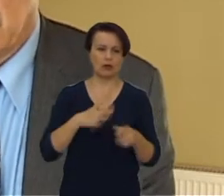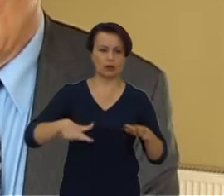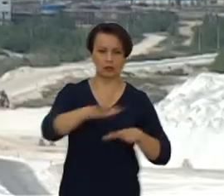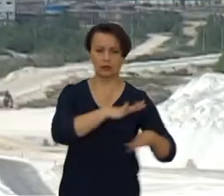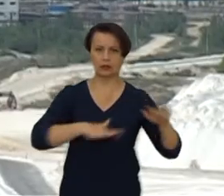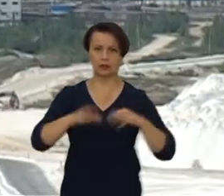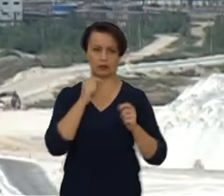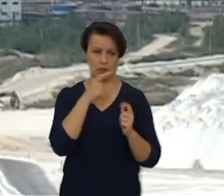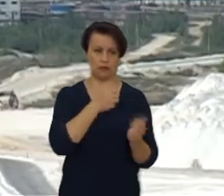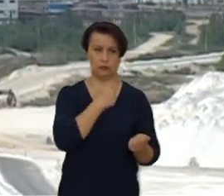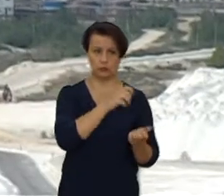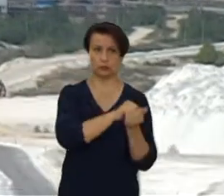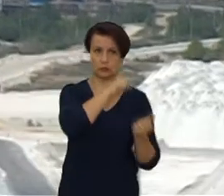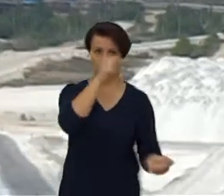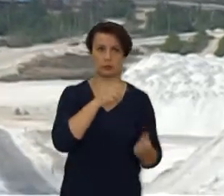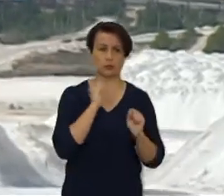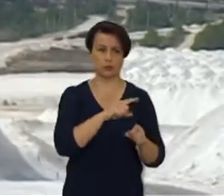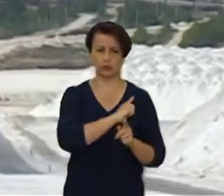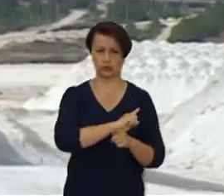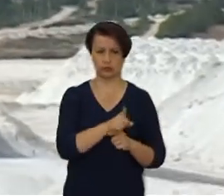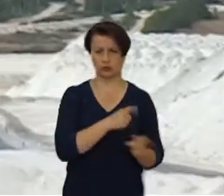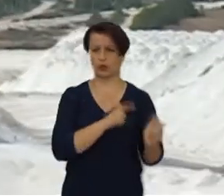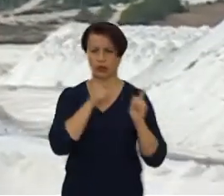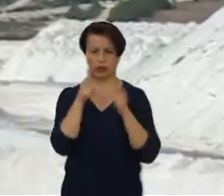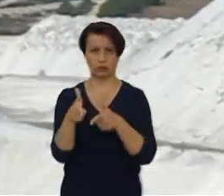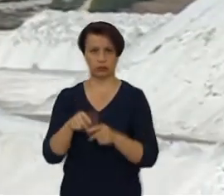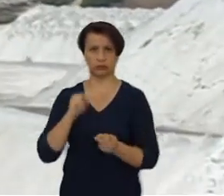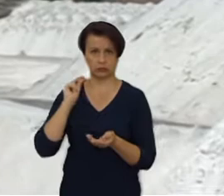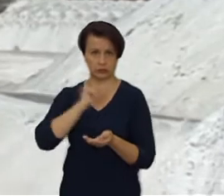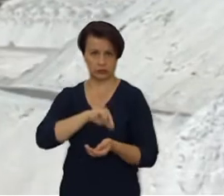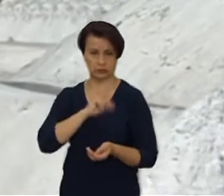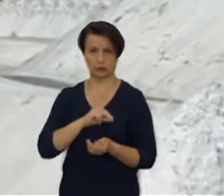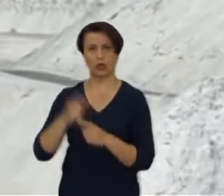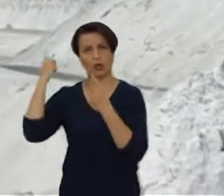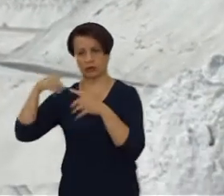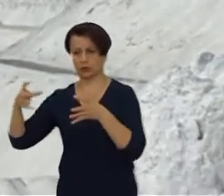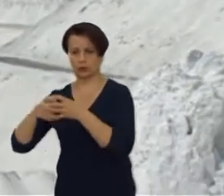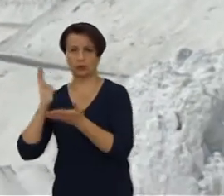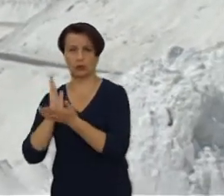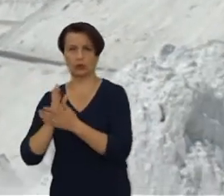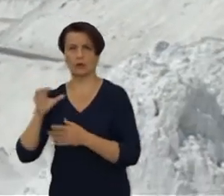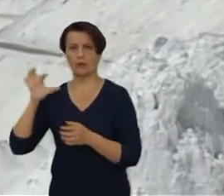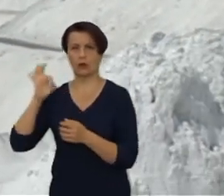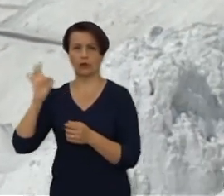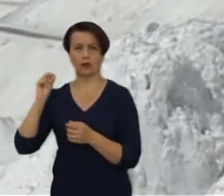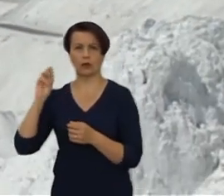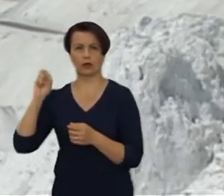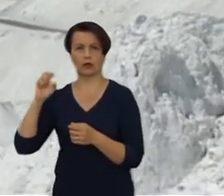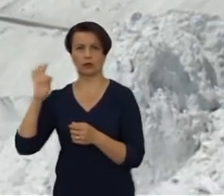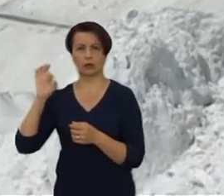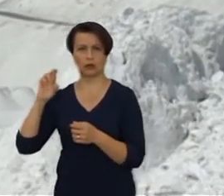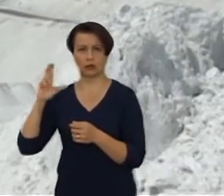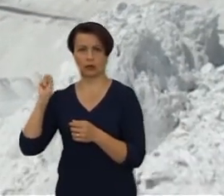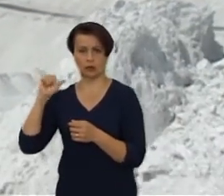jų su teisėmis, kad jie galėtų atėję iš karto dirbti. Ir kita grupė, tai yra gamybos operatoriai, aparatininkai,